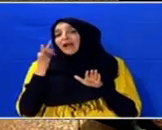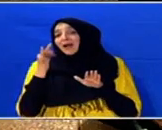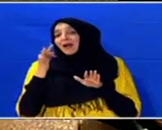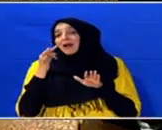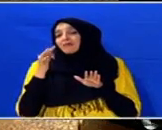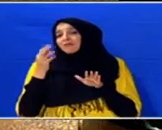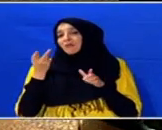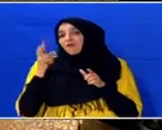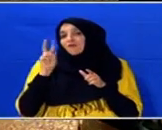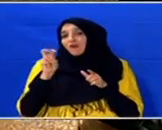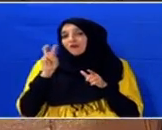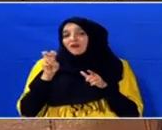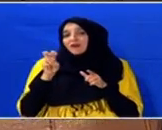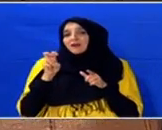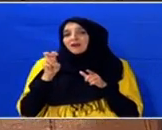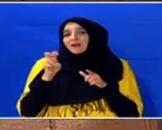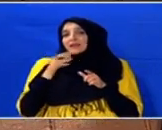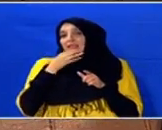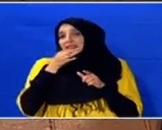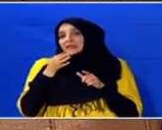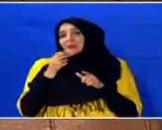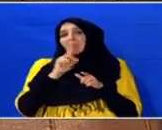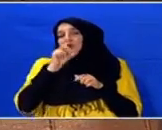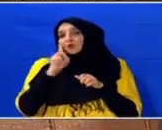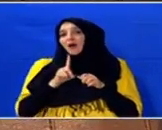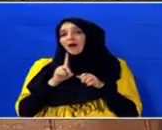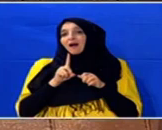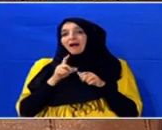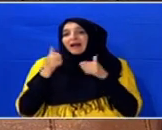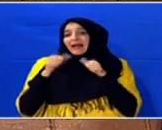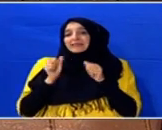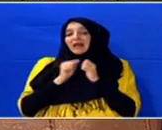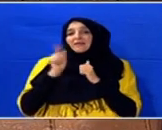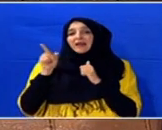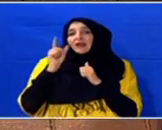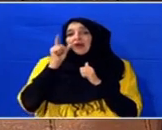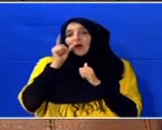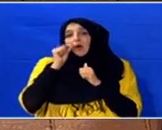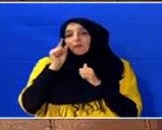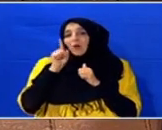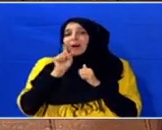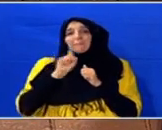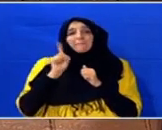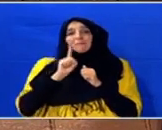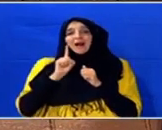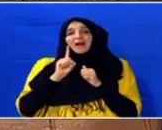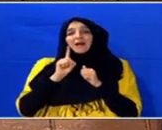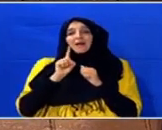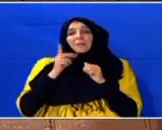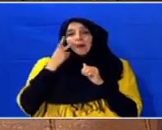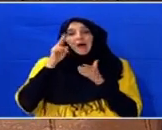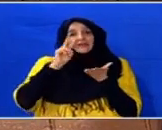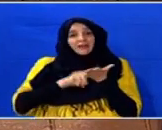والناس اللي دايرين بها كل قالوا لها حرام بغيت تقعدي معاه، يعني عندها راجلها عندها اولادها كلش بصح قالوا لها حرام بغيت تقعدي معاه، لازم